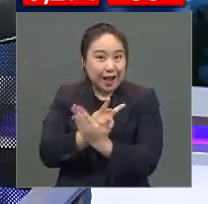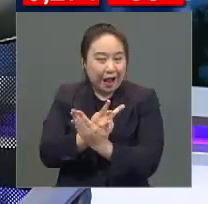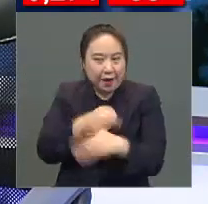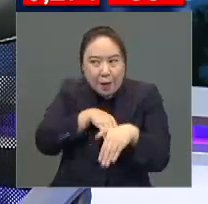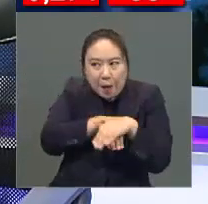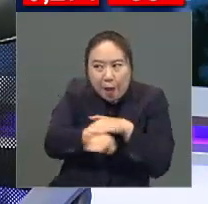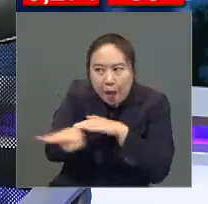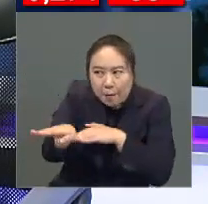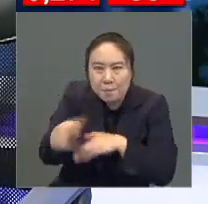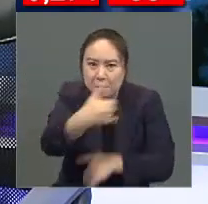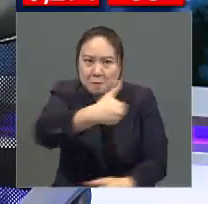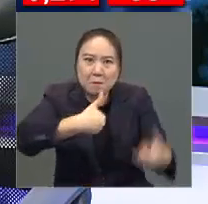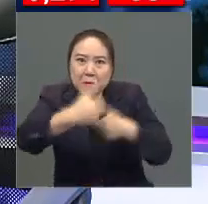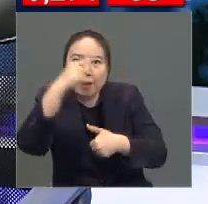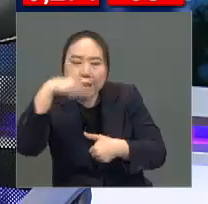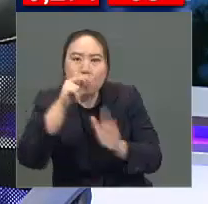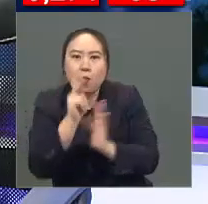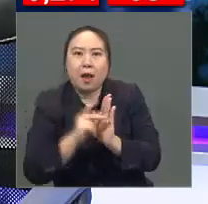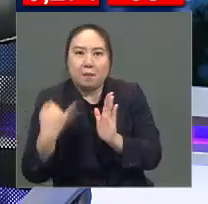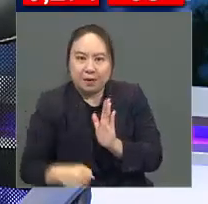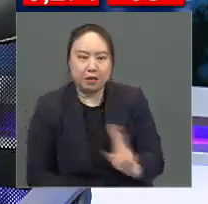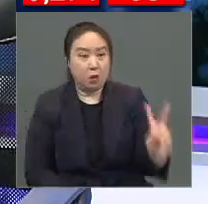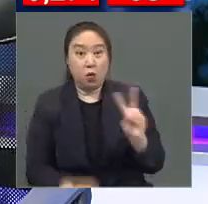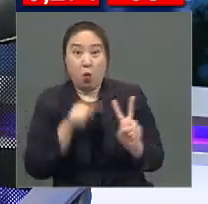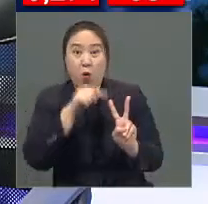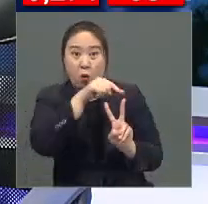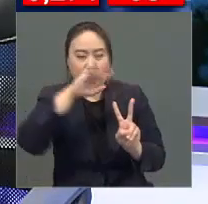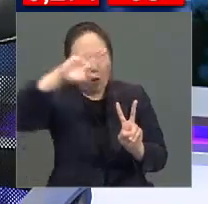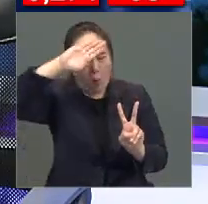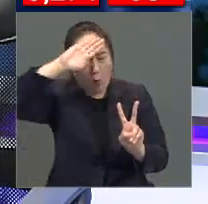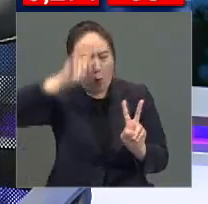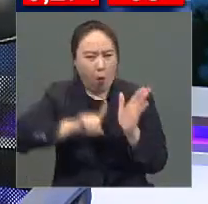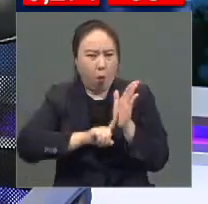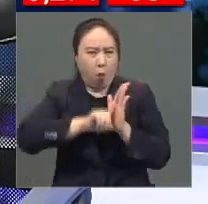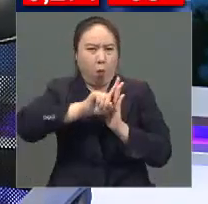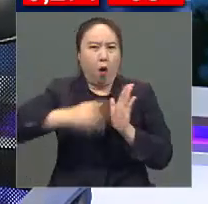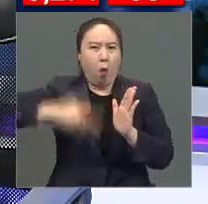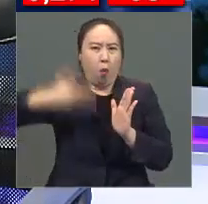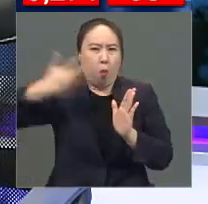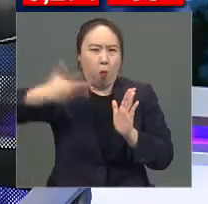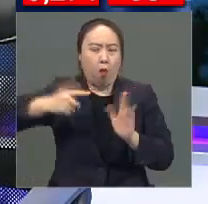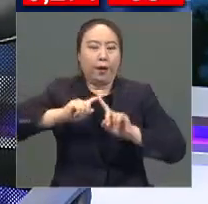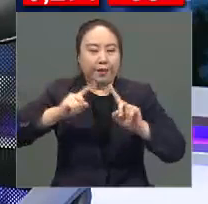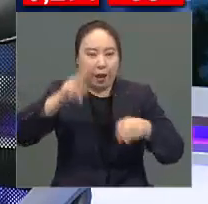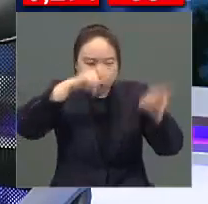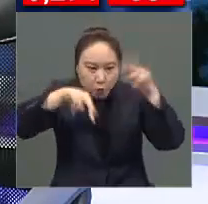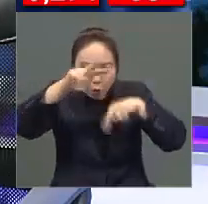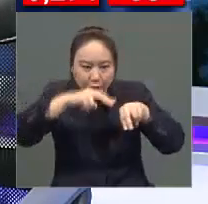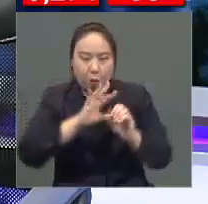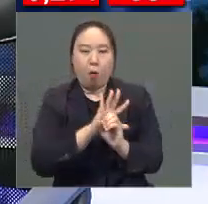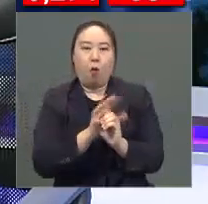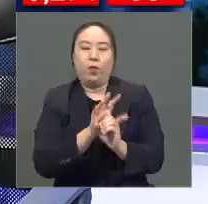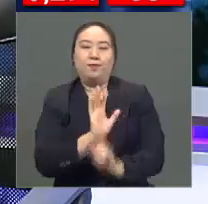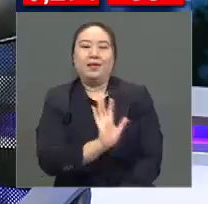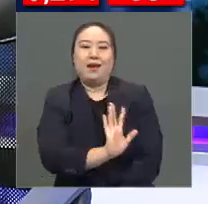โดยผิดกฎหมายแรงงาน 2คนนี้มีอาการไข้สูงนะคะแต่ว่าผลตรวจออกมาว่าไม่ได้ป่วยเป็นโครง 19